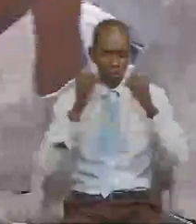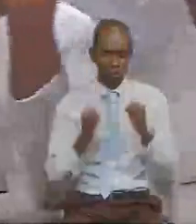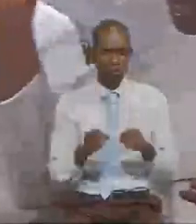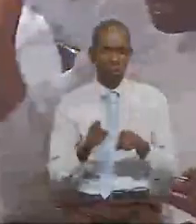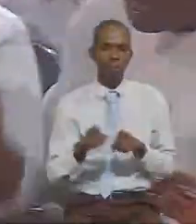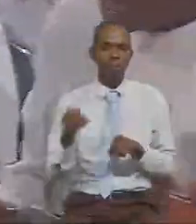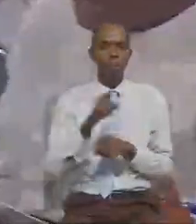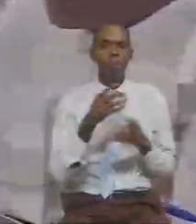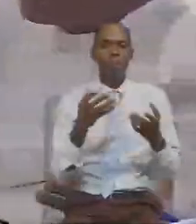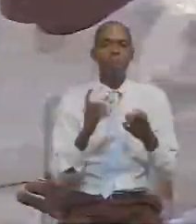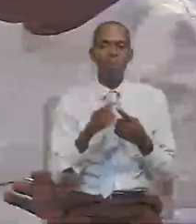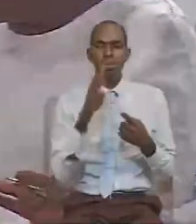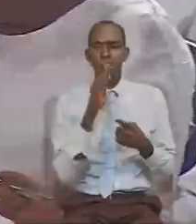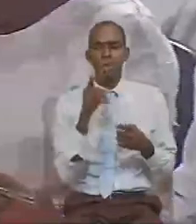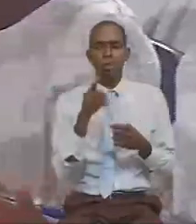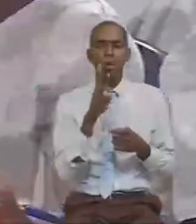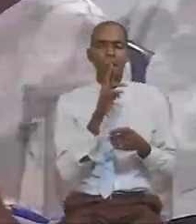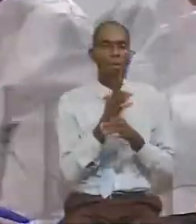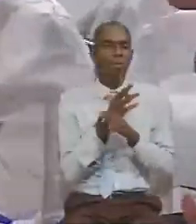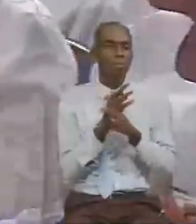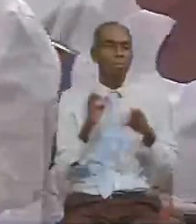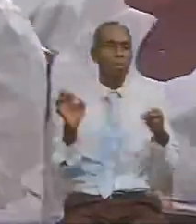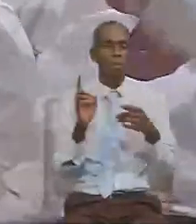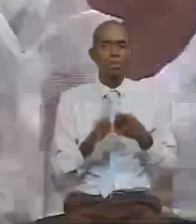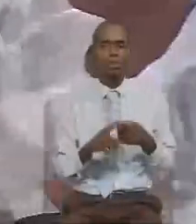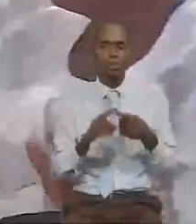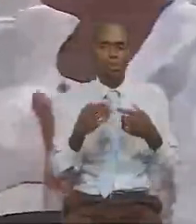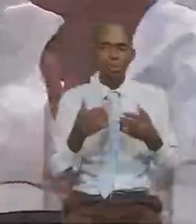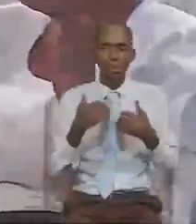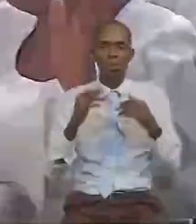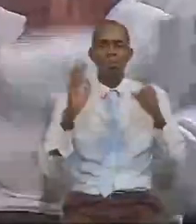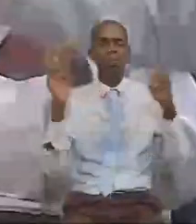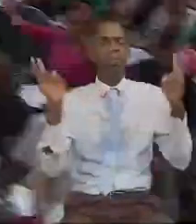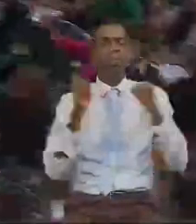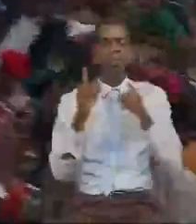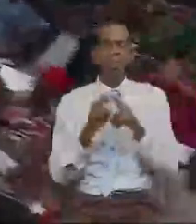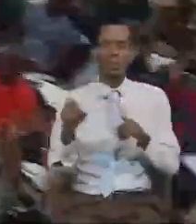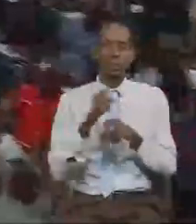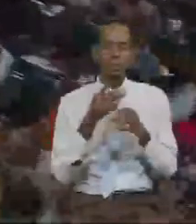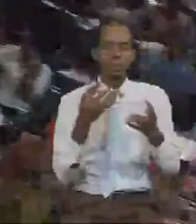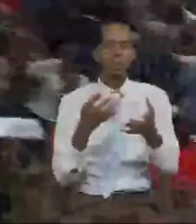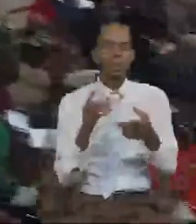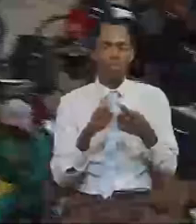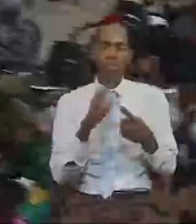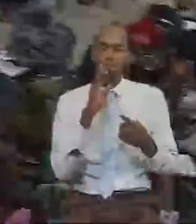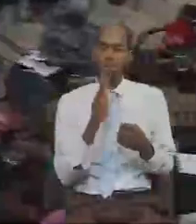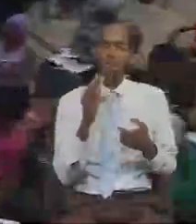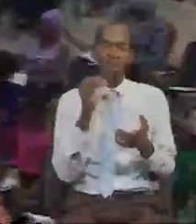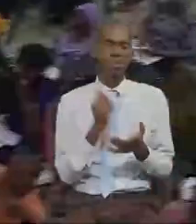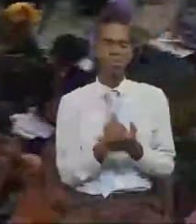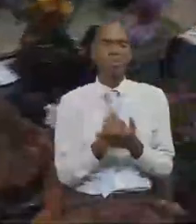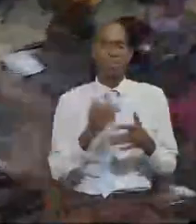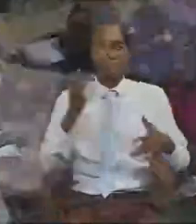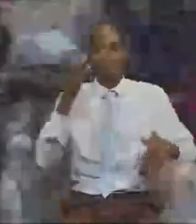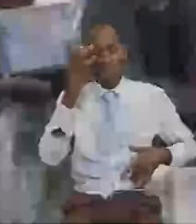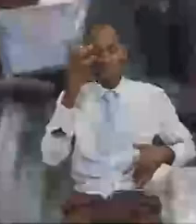es libre pour être aussi victorieux que tu le souhaites. La maladie